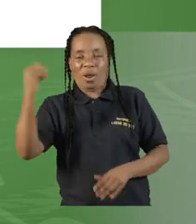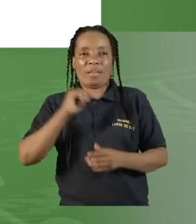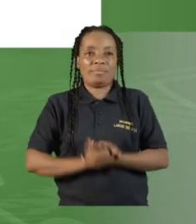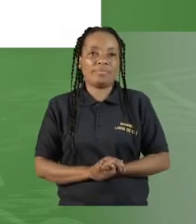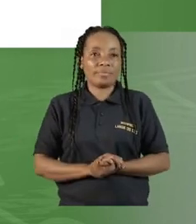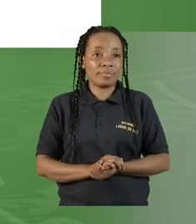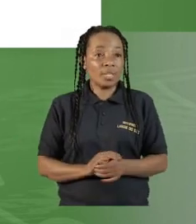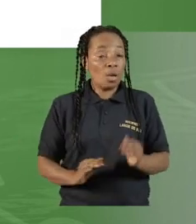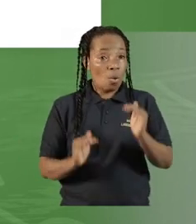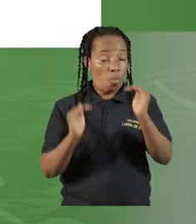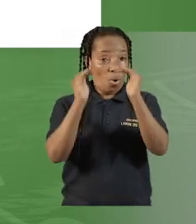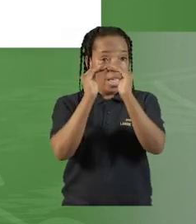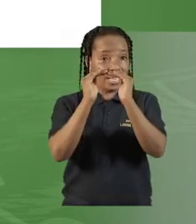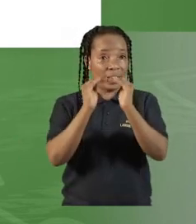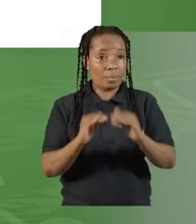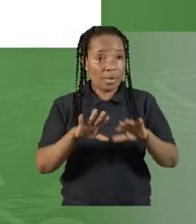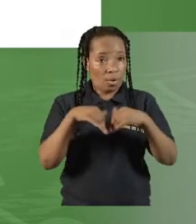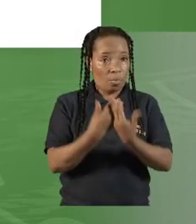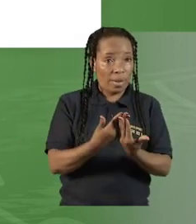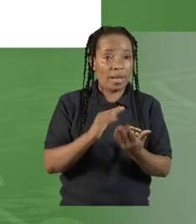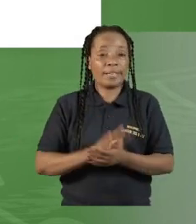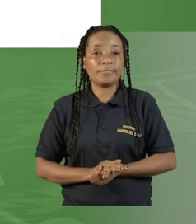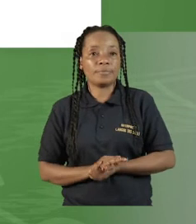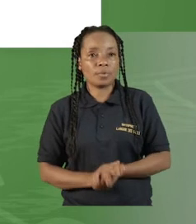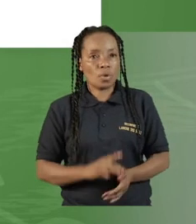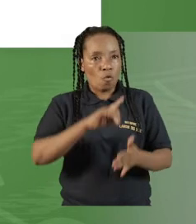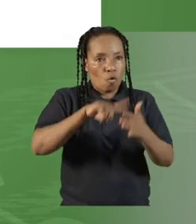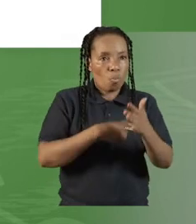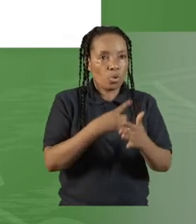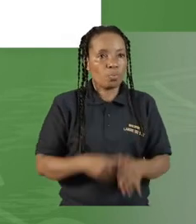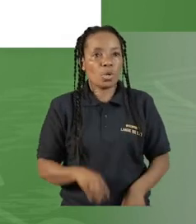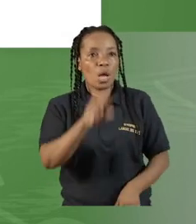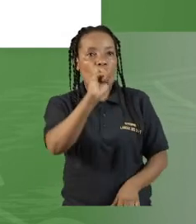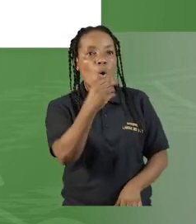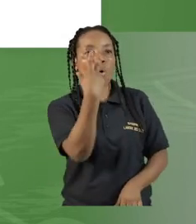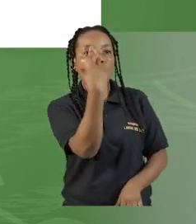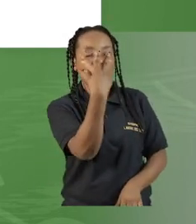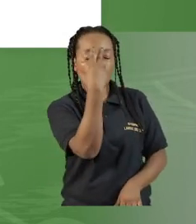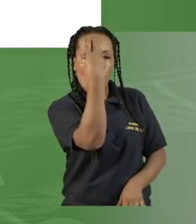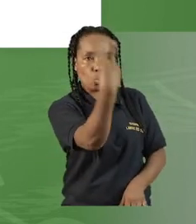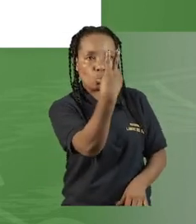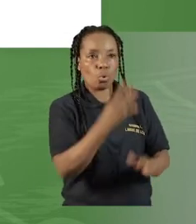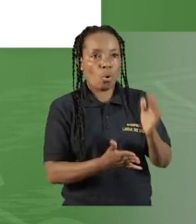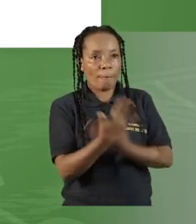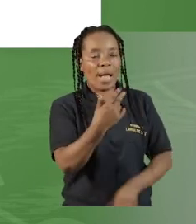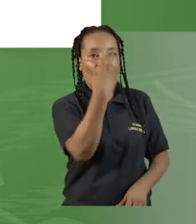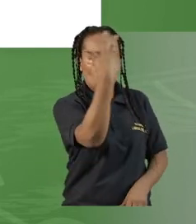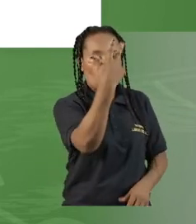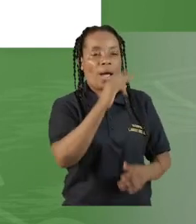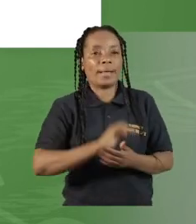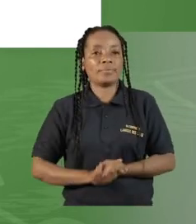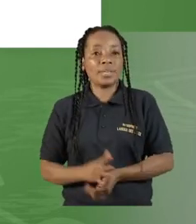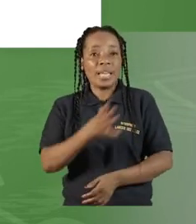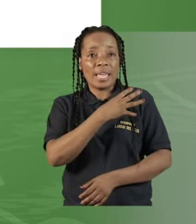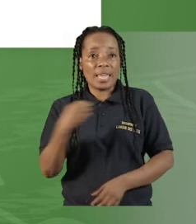multiplier la formule O2 par le coefficient 3 et la formule